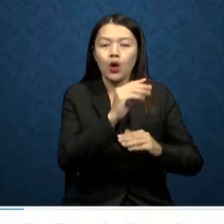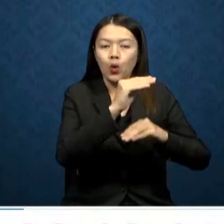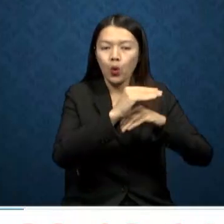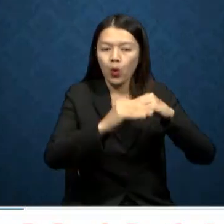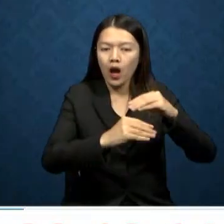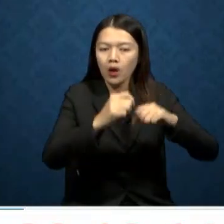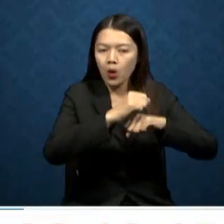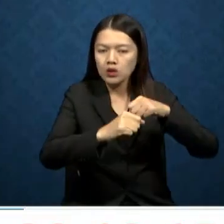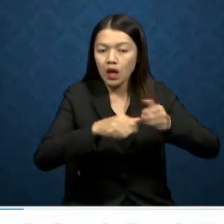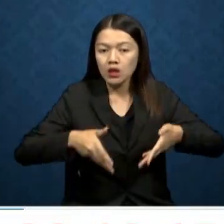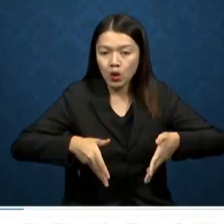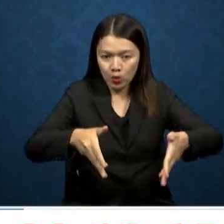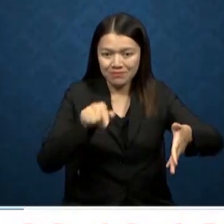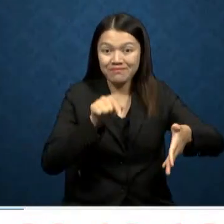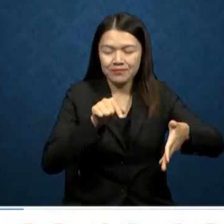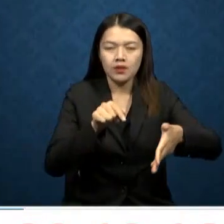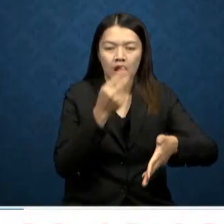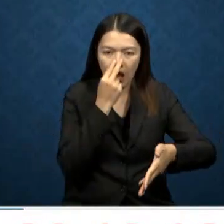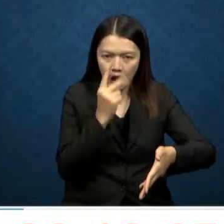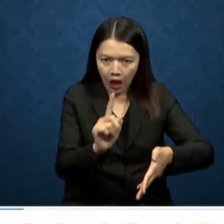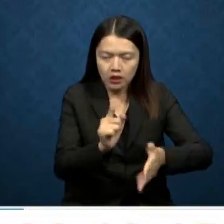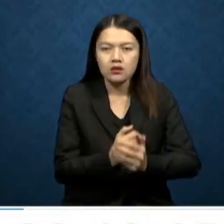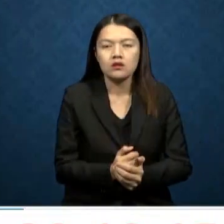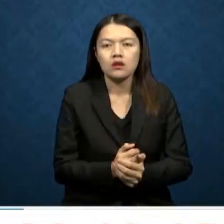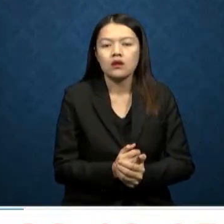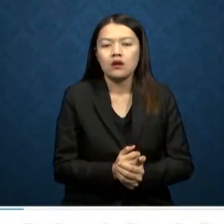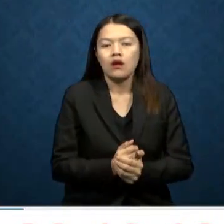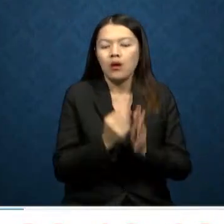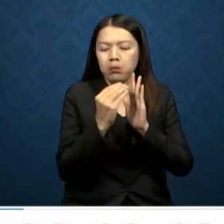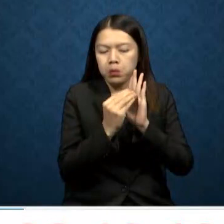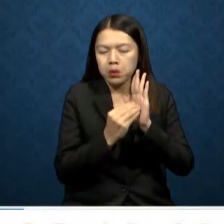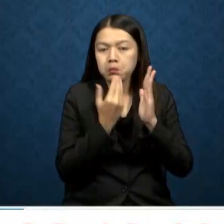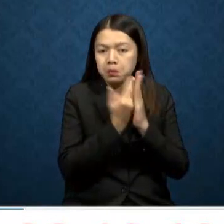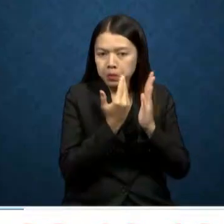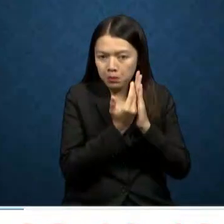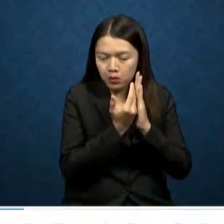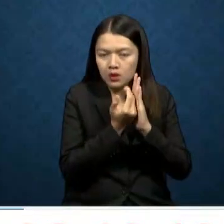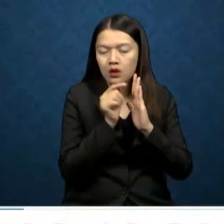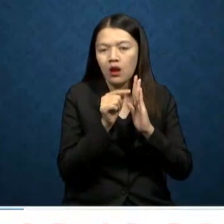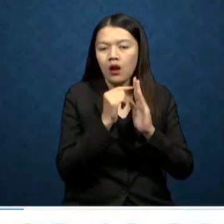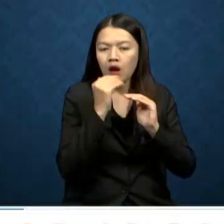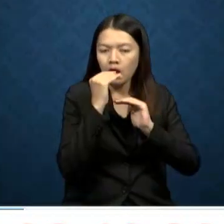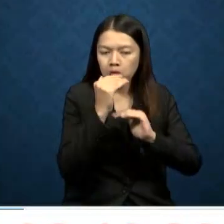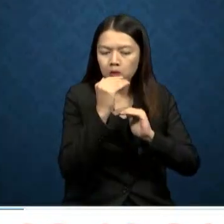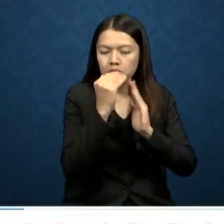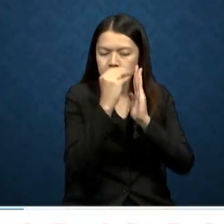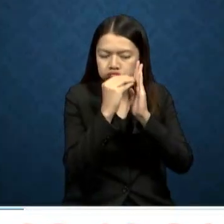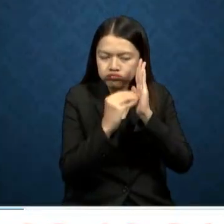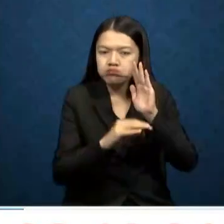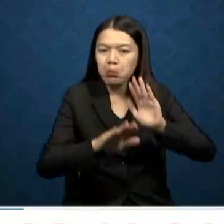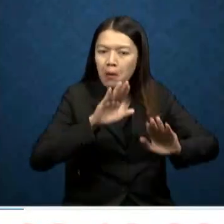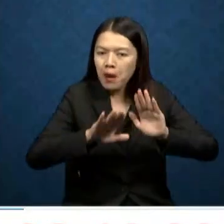การก่อสร้างถนนพบว่าการกำหนดค่าพิกัดพื้นที่จะเป็นการกำหนดแบบคร่าว